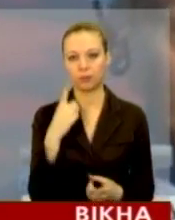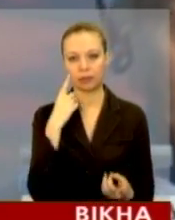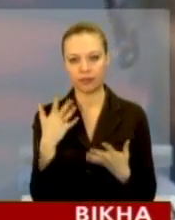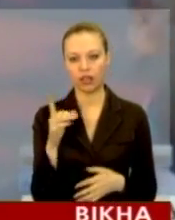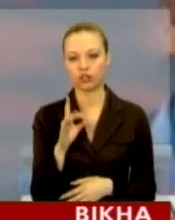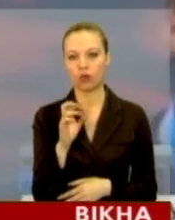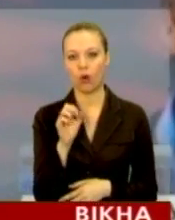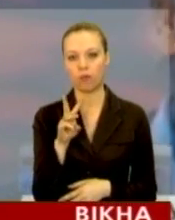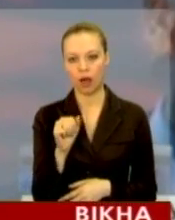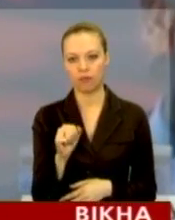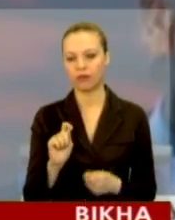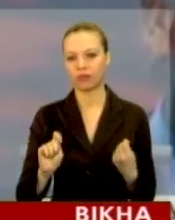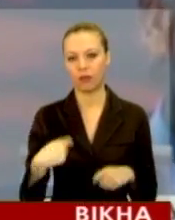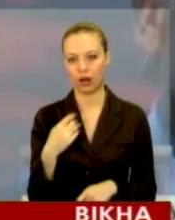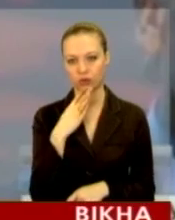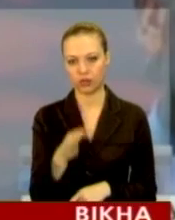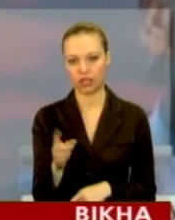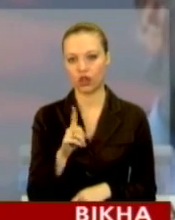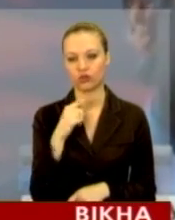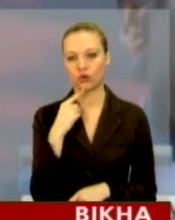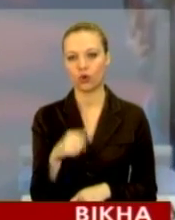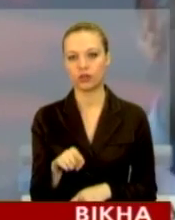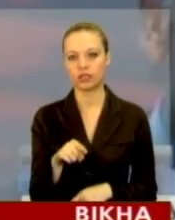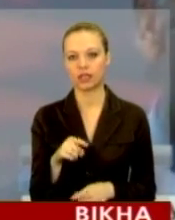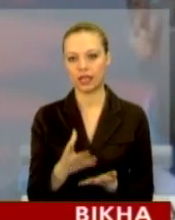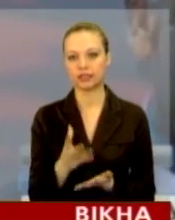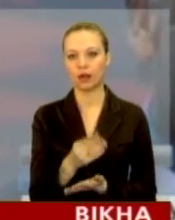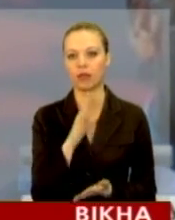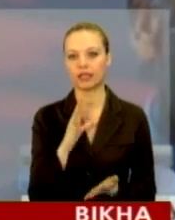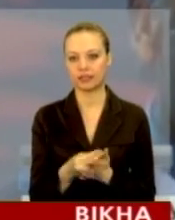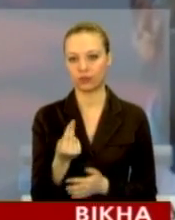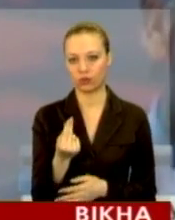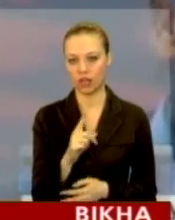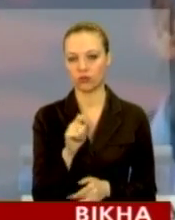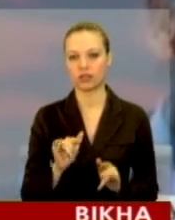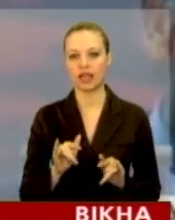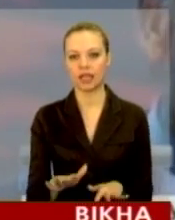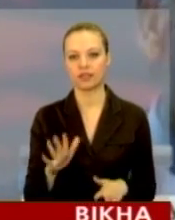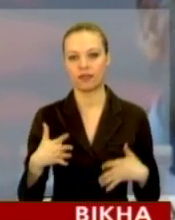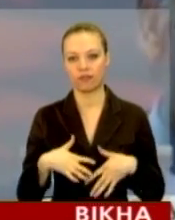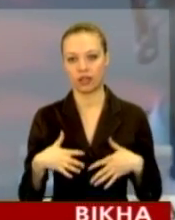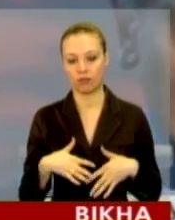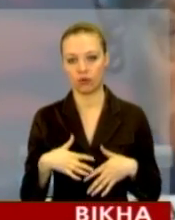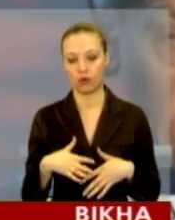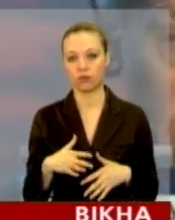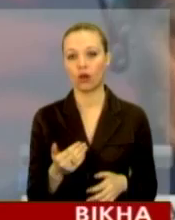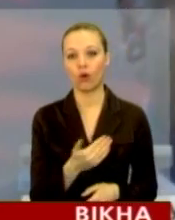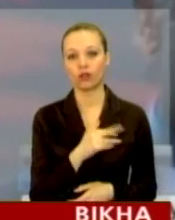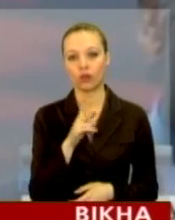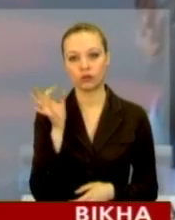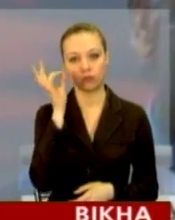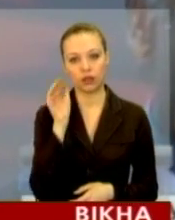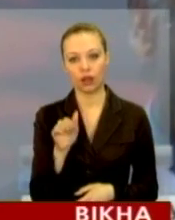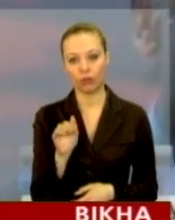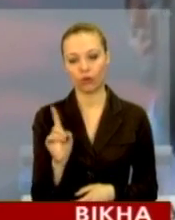що Обама напрасно сказав, що Росія заплатить свою ціну за действия в Крыму. Хотелось бы напомнить,